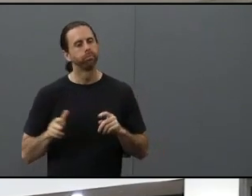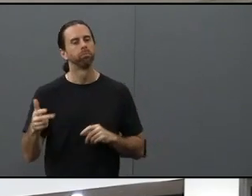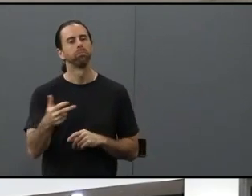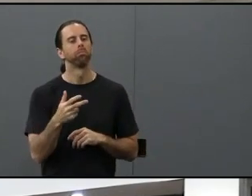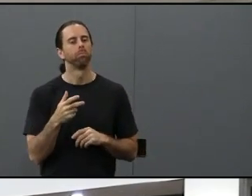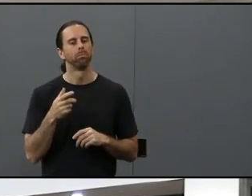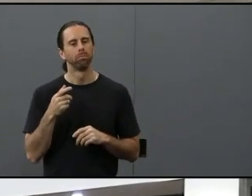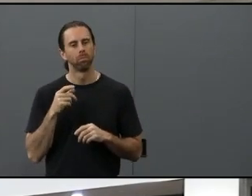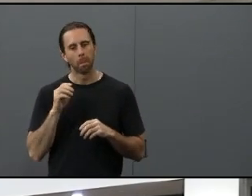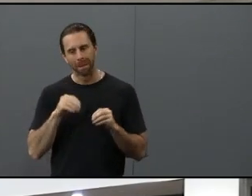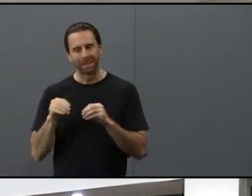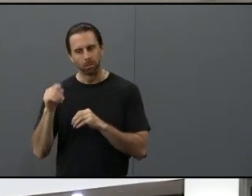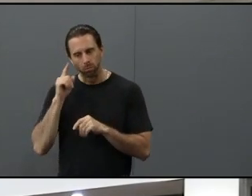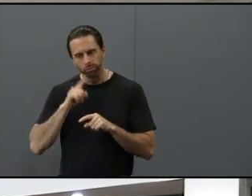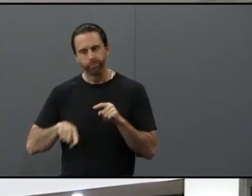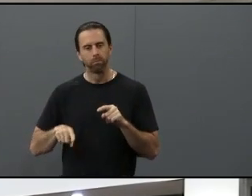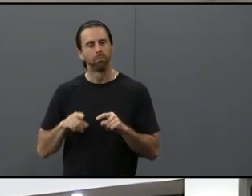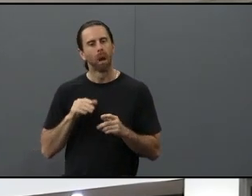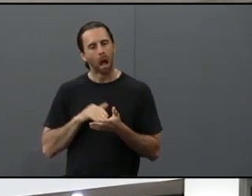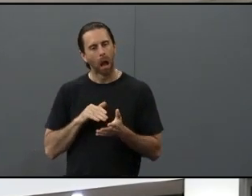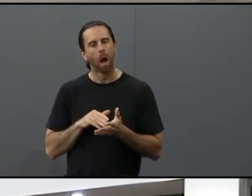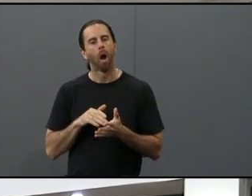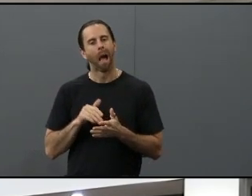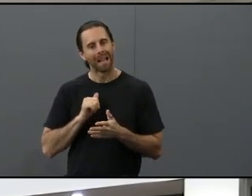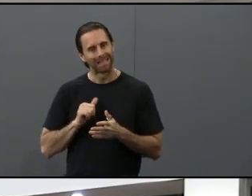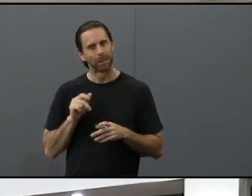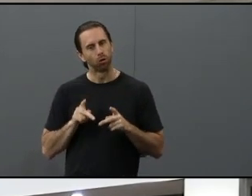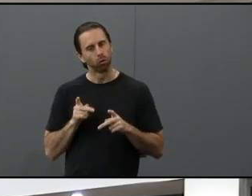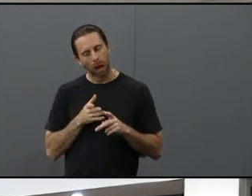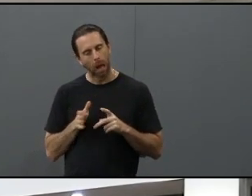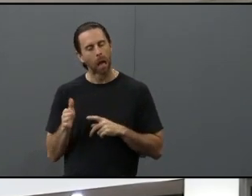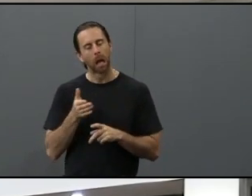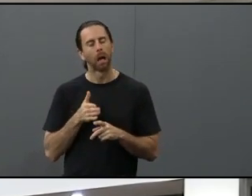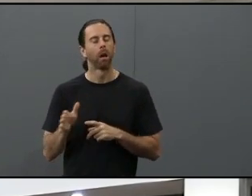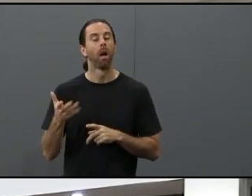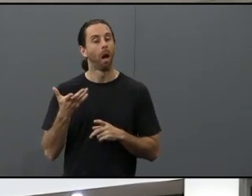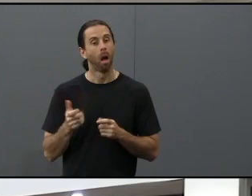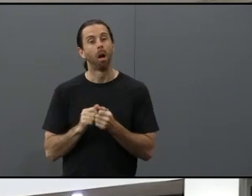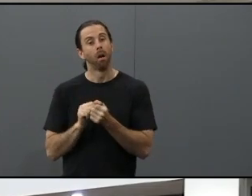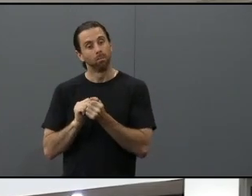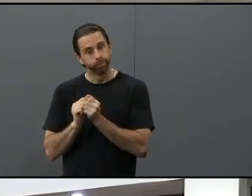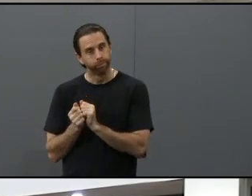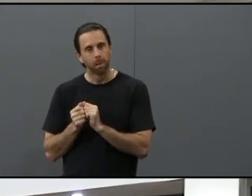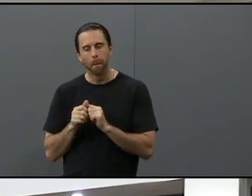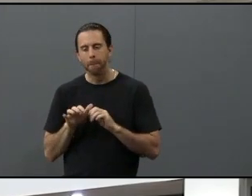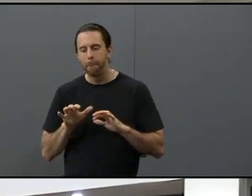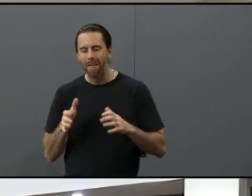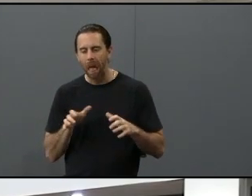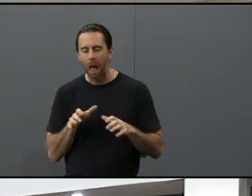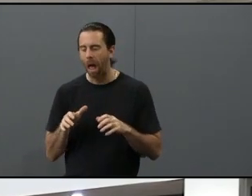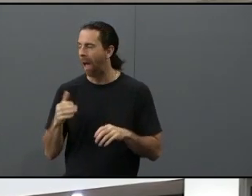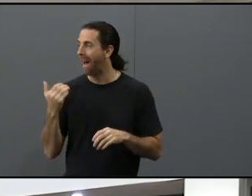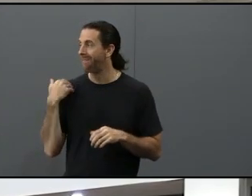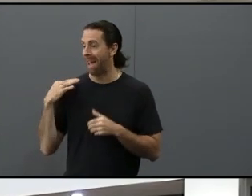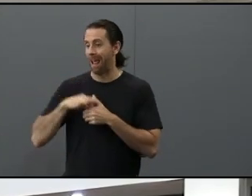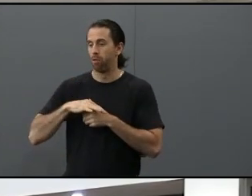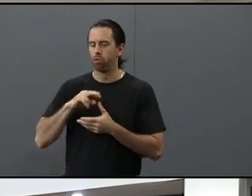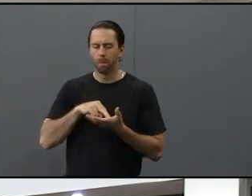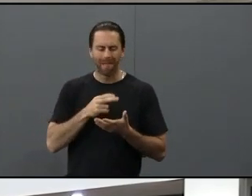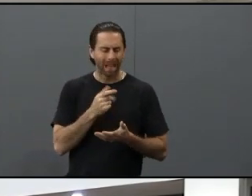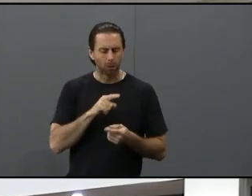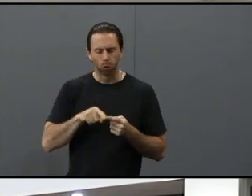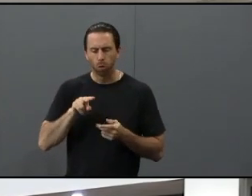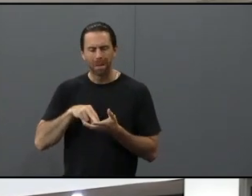des gens d'y aller à pied encore des gens qui essaient et on a changé la manière lorsque j'étais élu de 2013 à